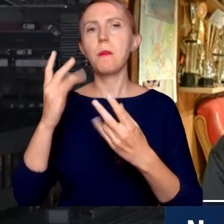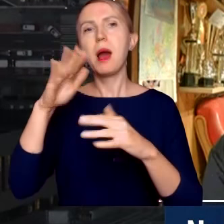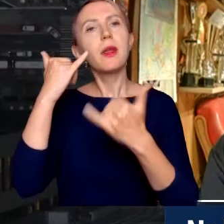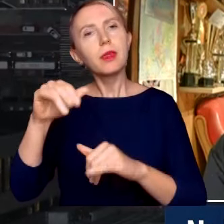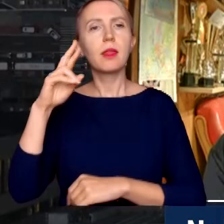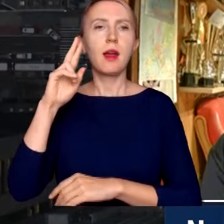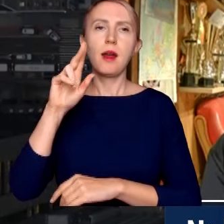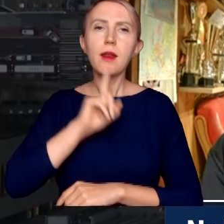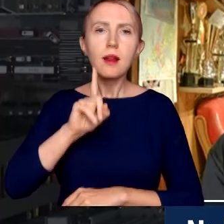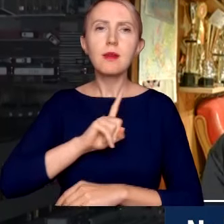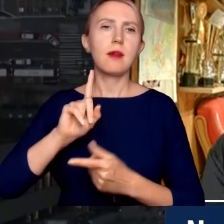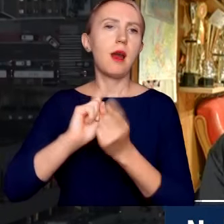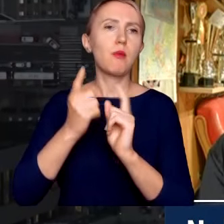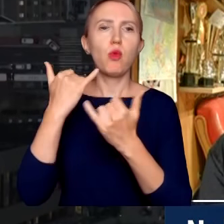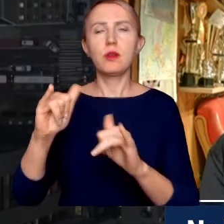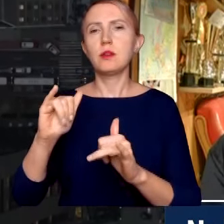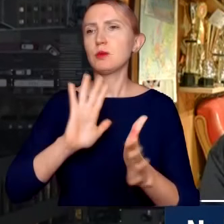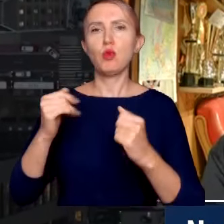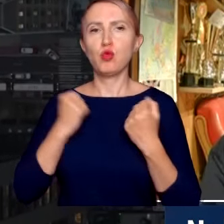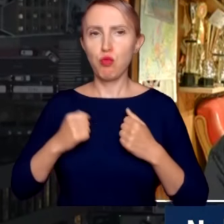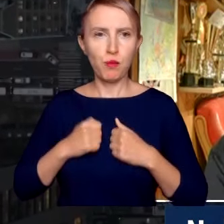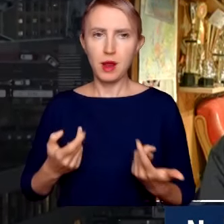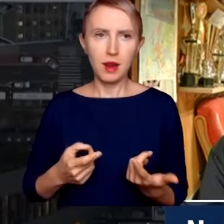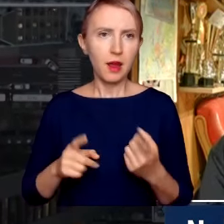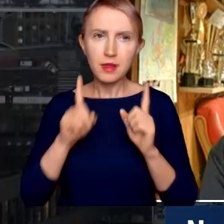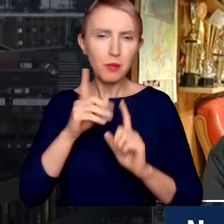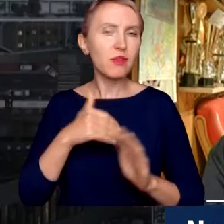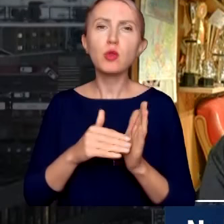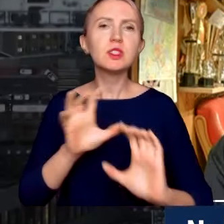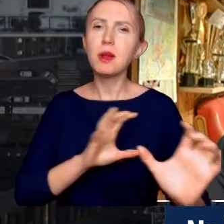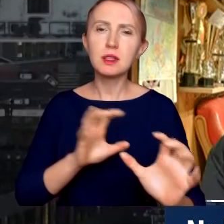też innym sposobie ubierania się. Naprawdę nie trzeba.